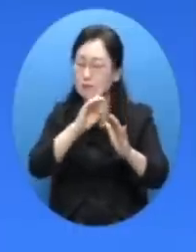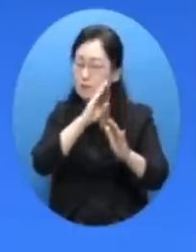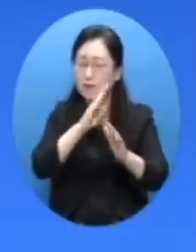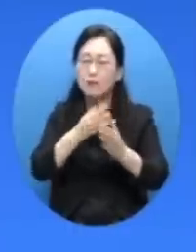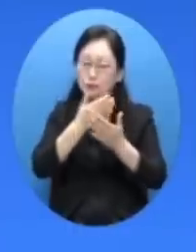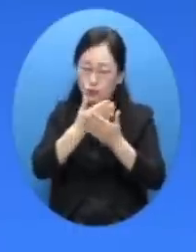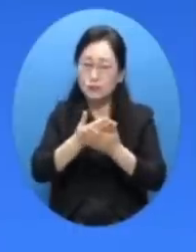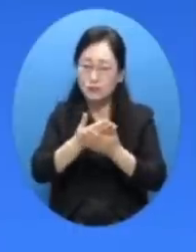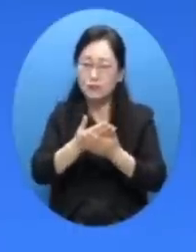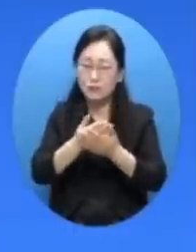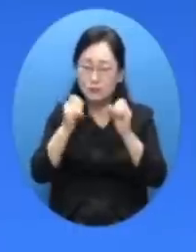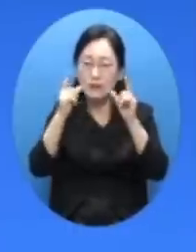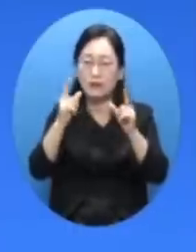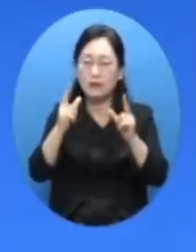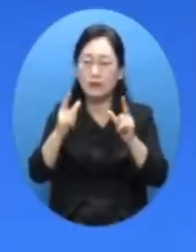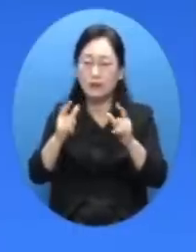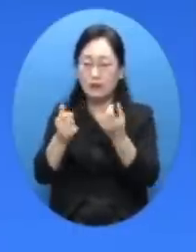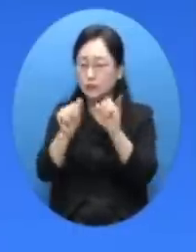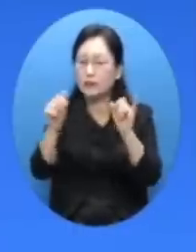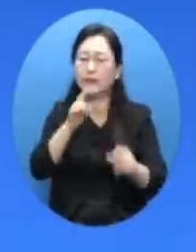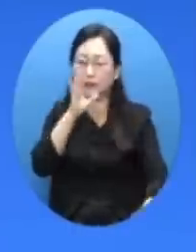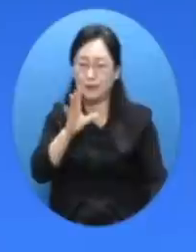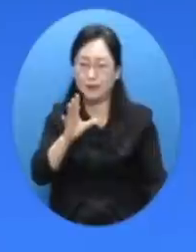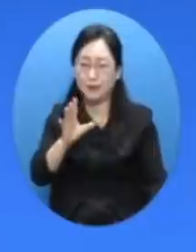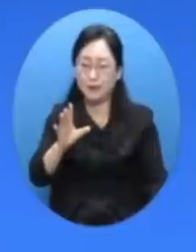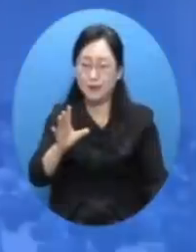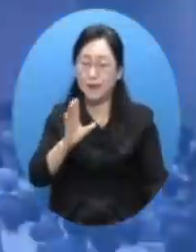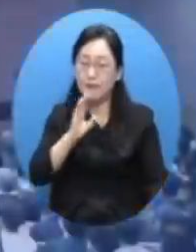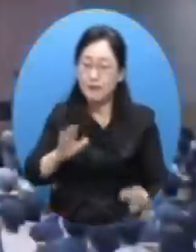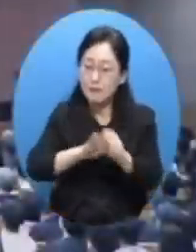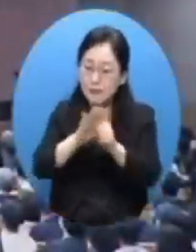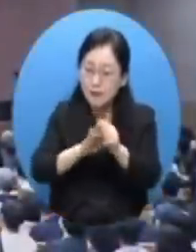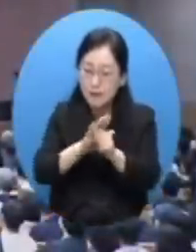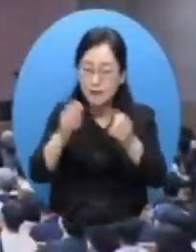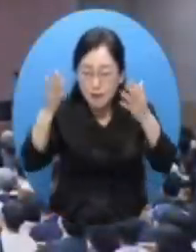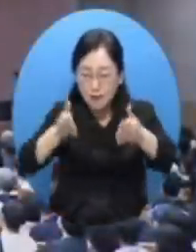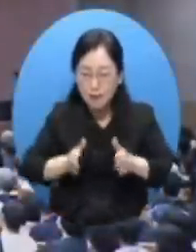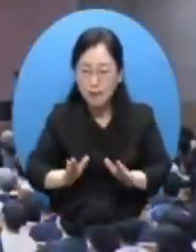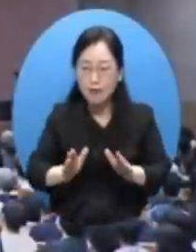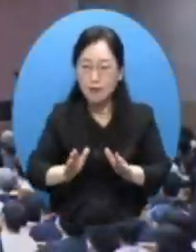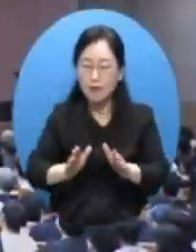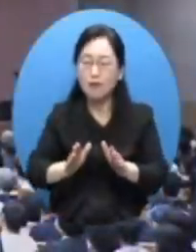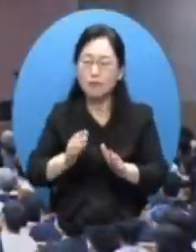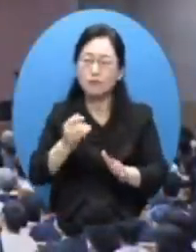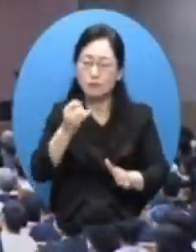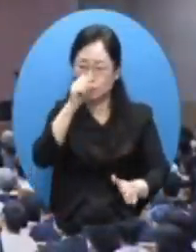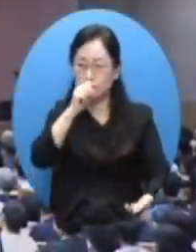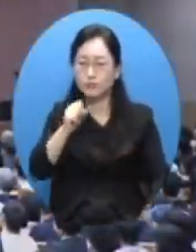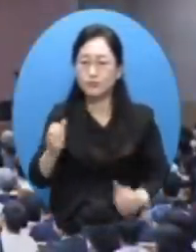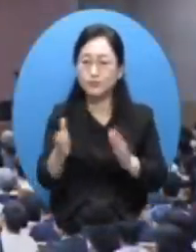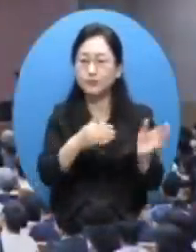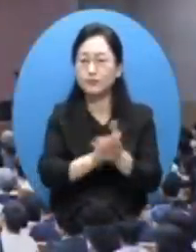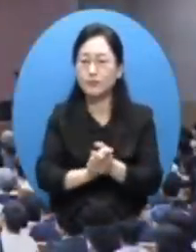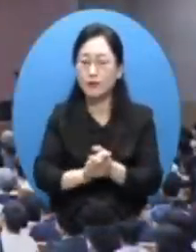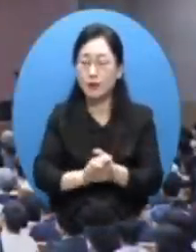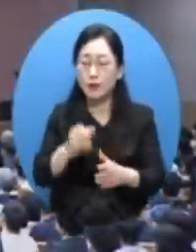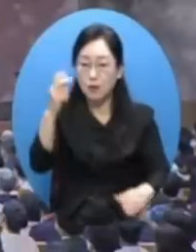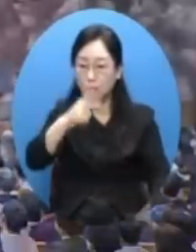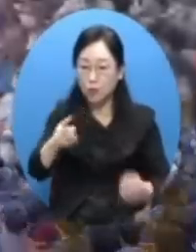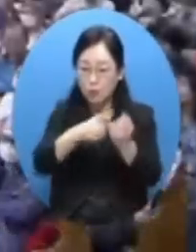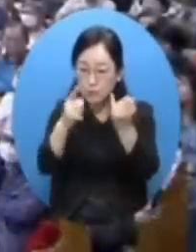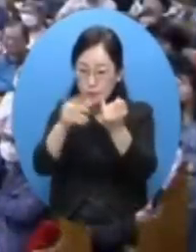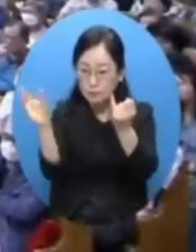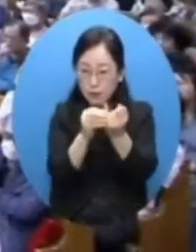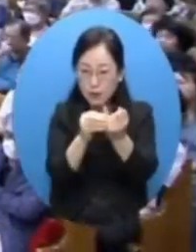되어서 아이를 잘 돌볼 때 이런 문제 있는 아이들이 태어나지 않게 됩니다. 그리고 이제는 산모들이 극단적인 선택을 하지